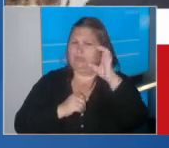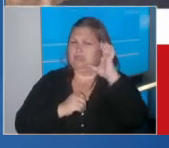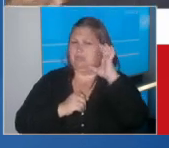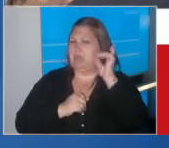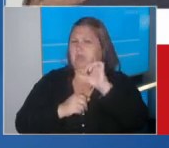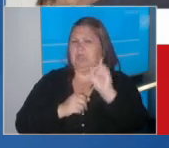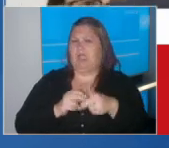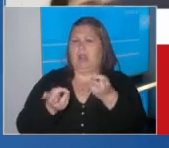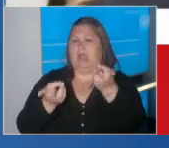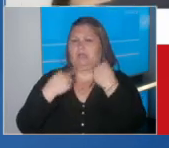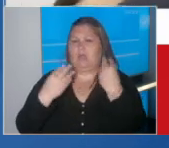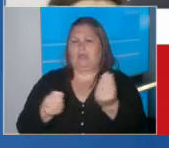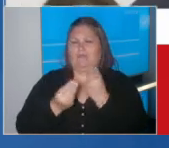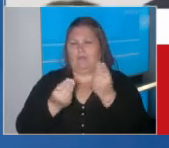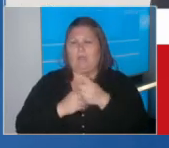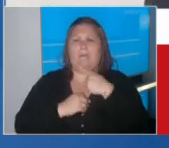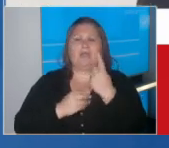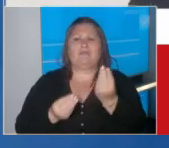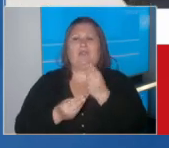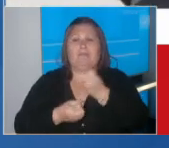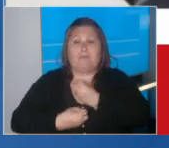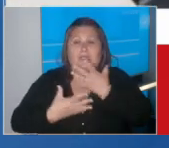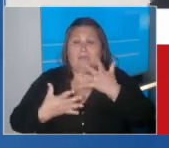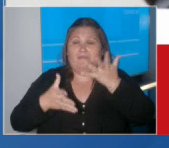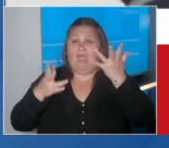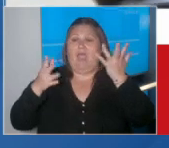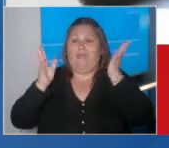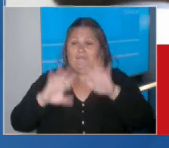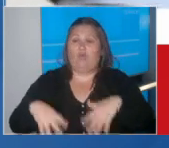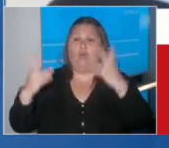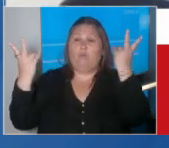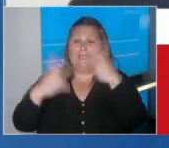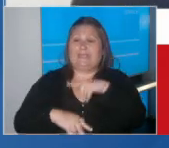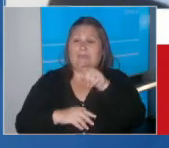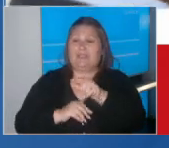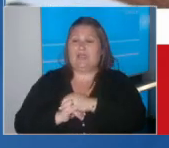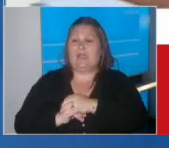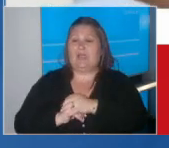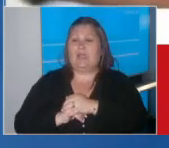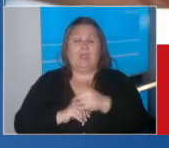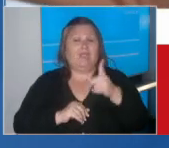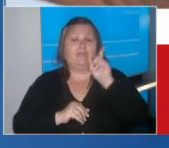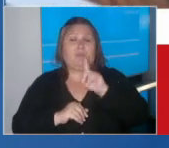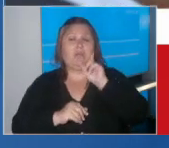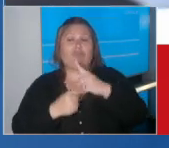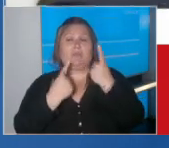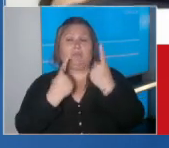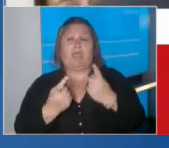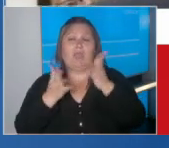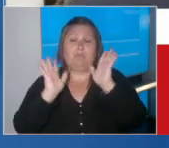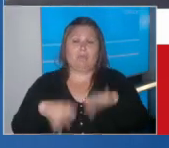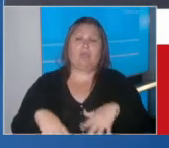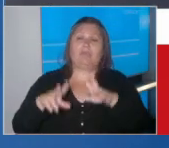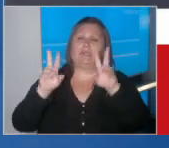לחזור על הדברים, את אמרת דברים מדהימים, ואני אפילו מסכים איתך, וזה שזה לא מוסרי. אז אולי תדבר בשם עצמך, במקום לצטט דברים לא